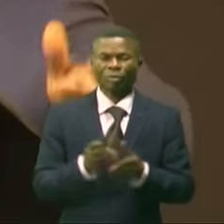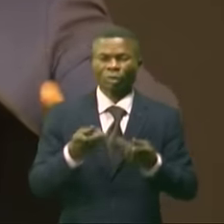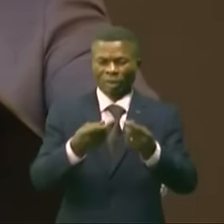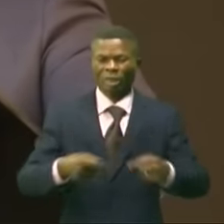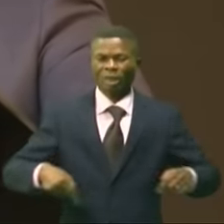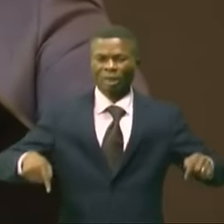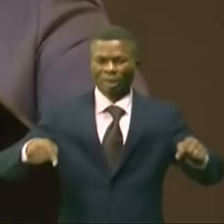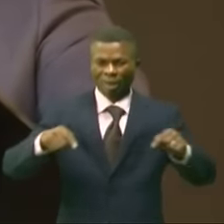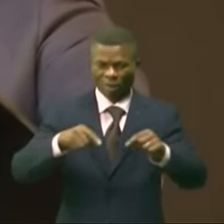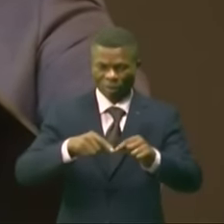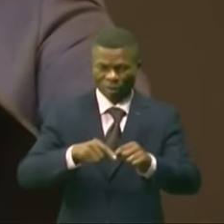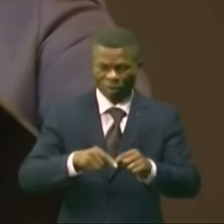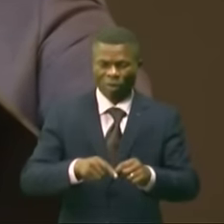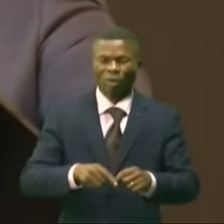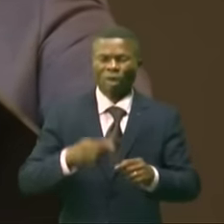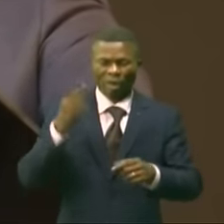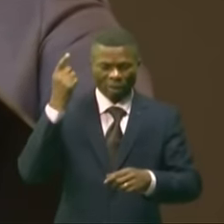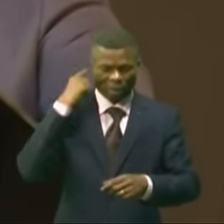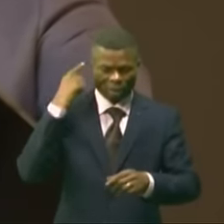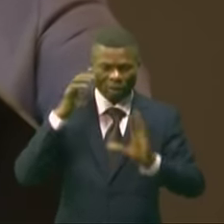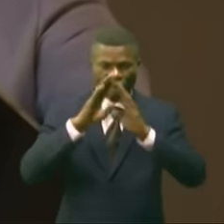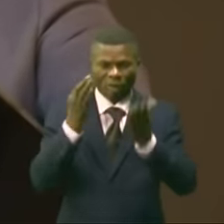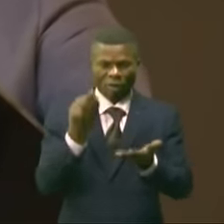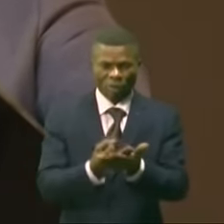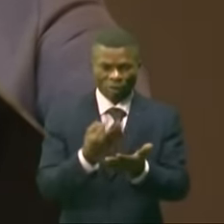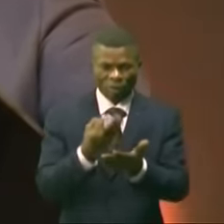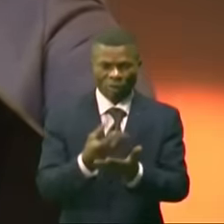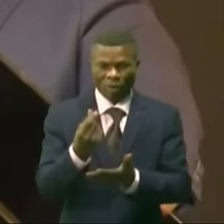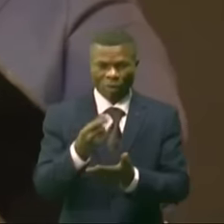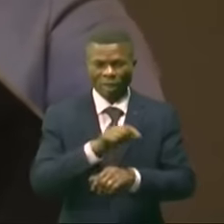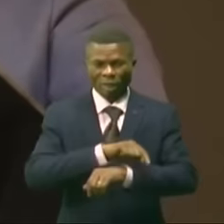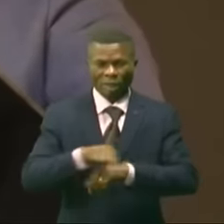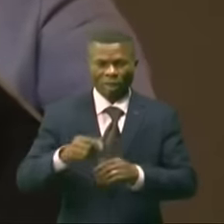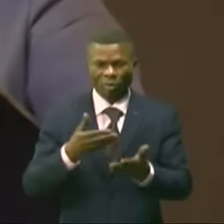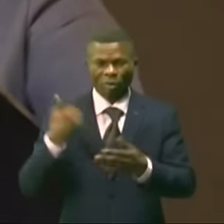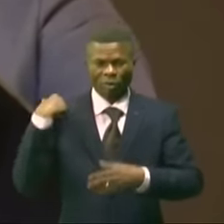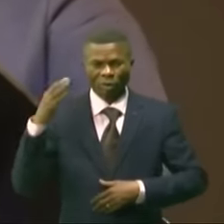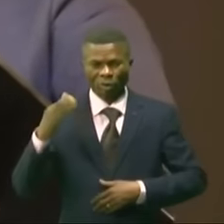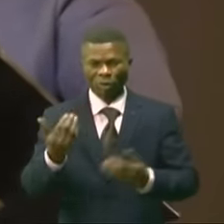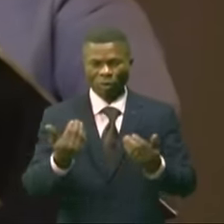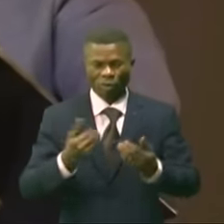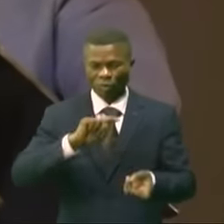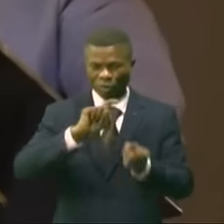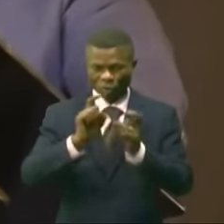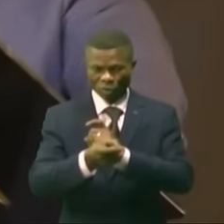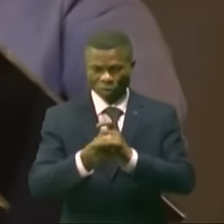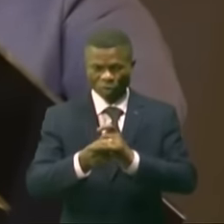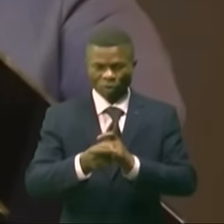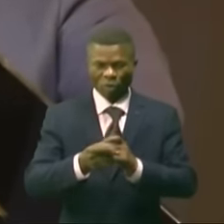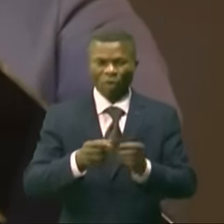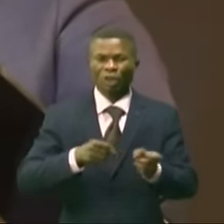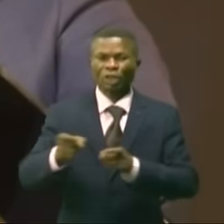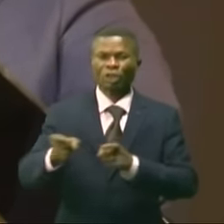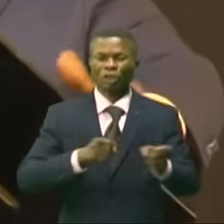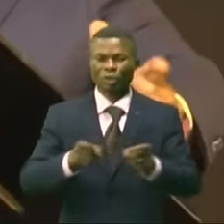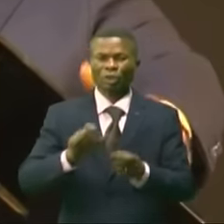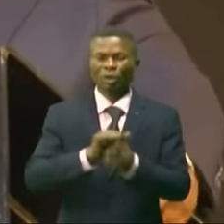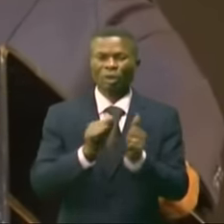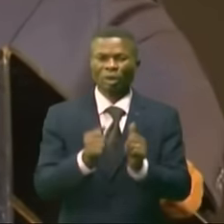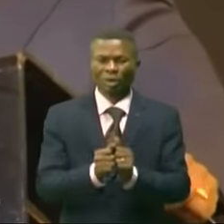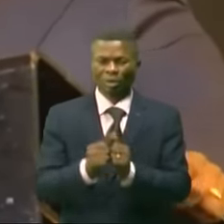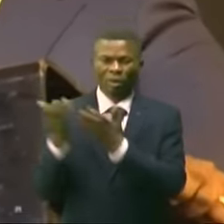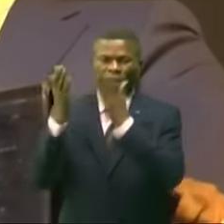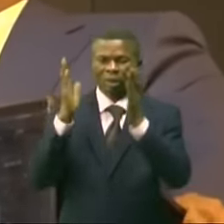d'exercice de la fonction financière par ces administrations nous voulons améliorer la gestion de la CGTI et